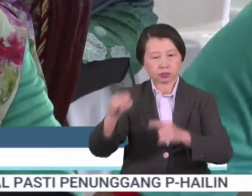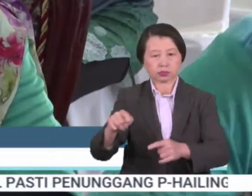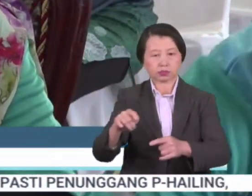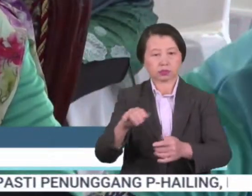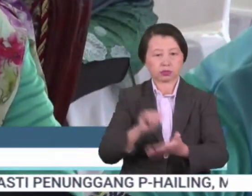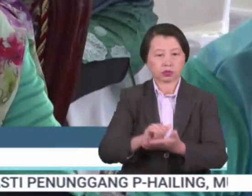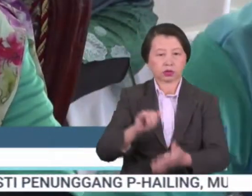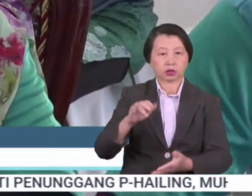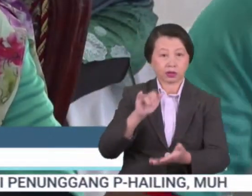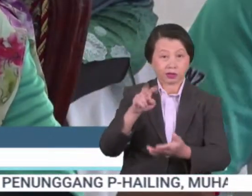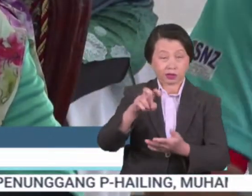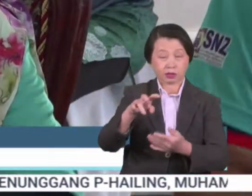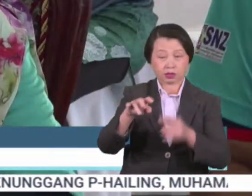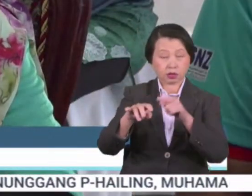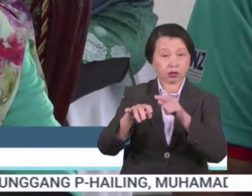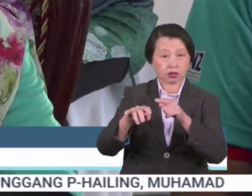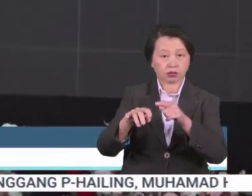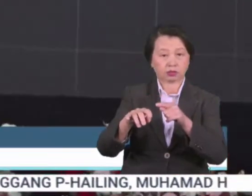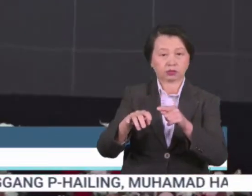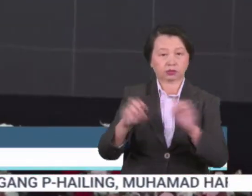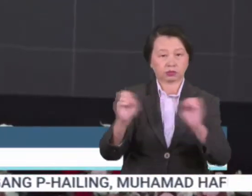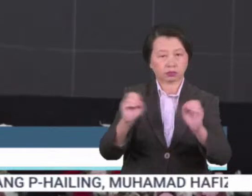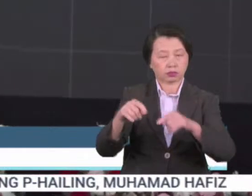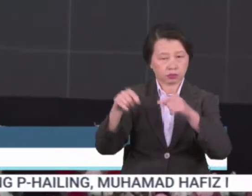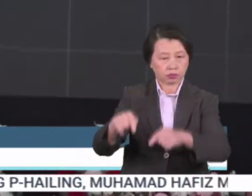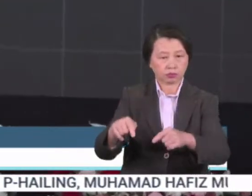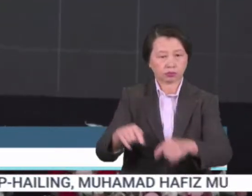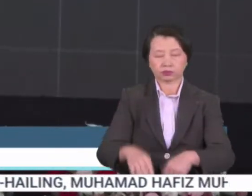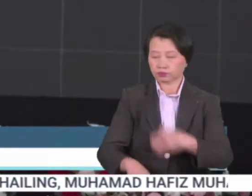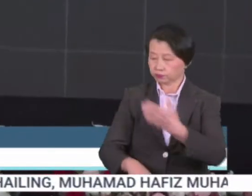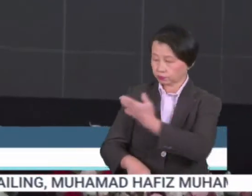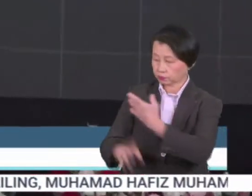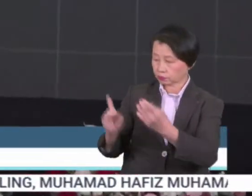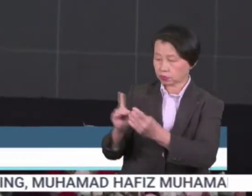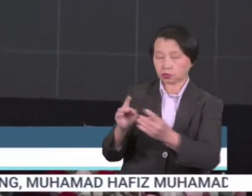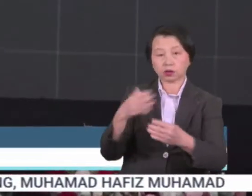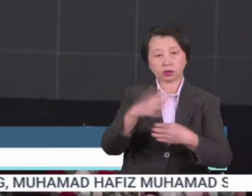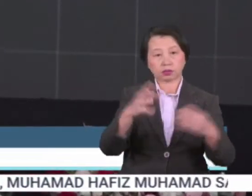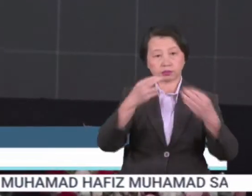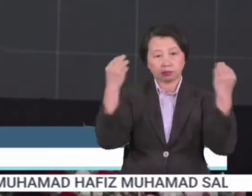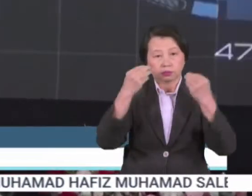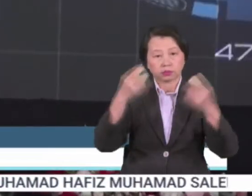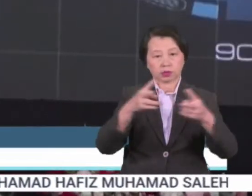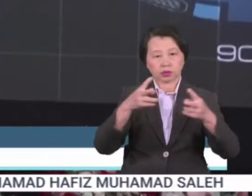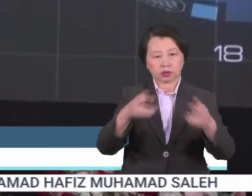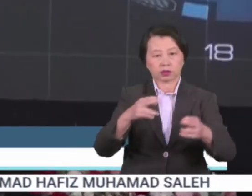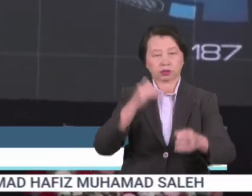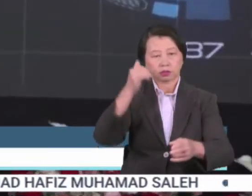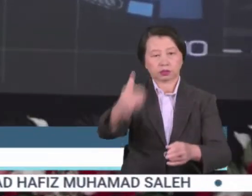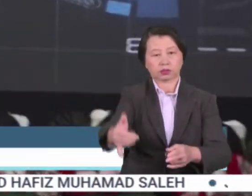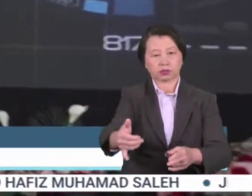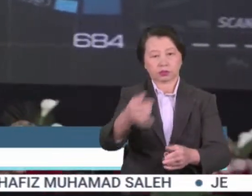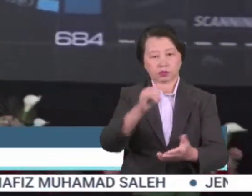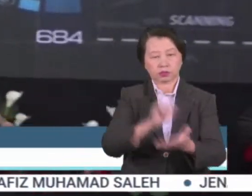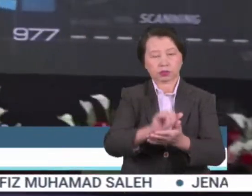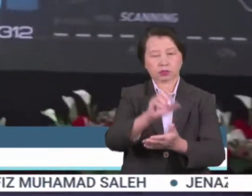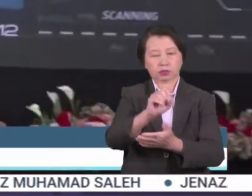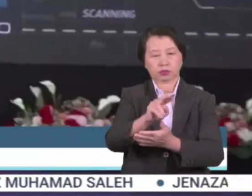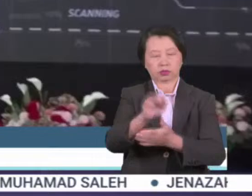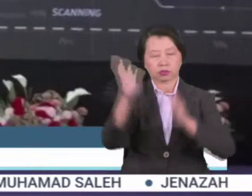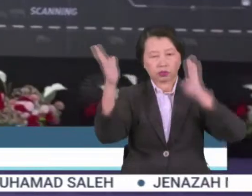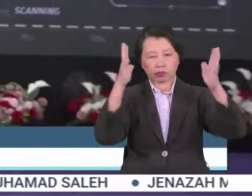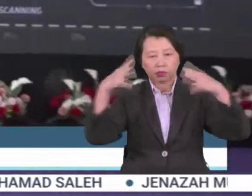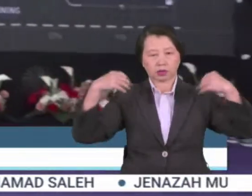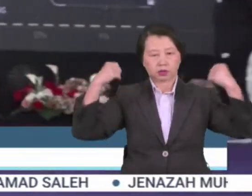berjangkit ini memang kita akan sues beliau ditemui selepas Majlis perasmian jelajah agenda nasional Malaysia